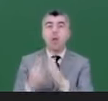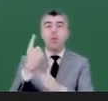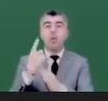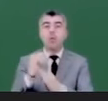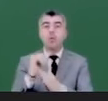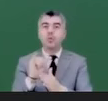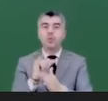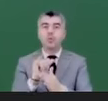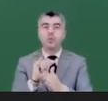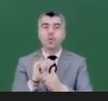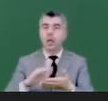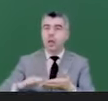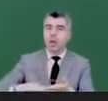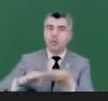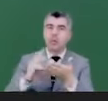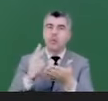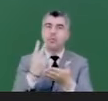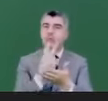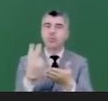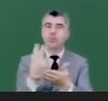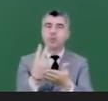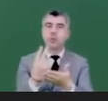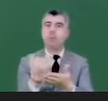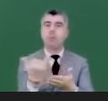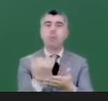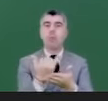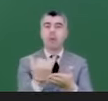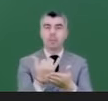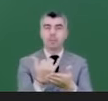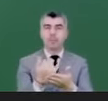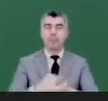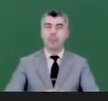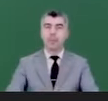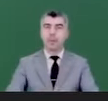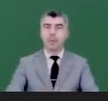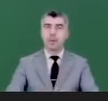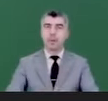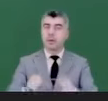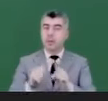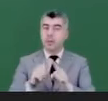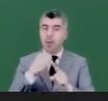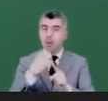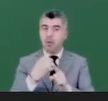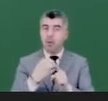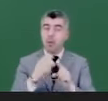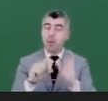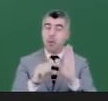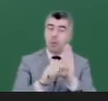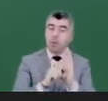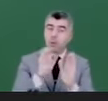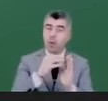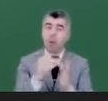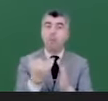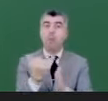الاجتماعيه اللي فيها جوج العناوين اساسيه ما تحسو بانني اتكلم حول موضوع لا علاقه له